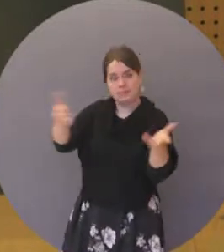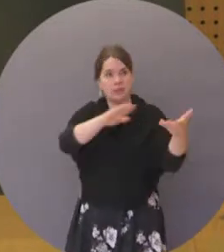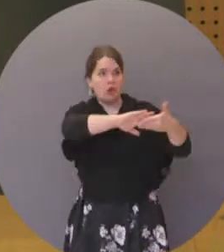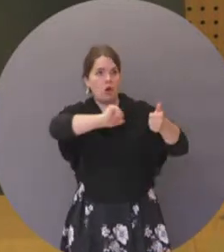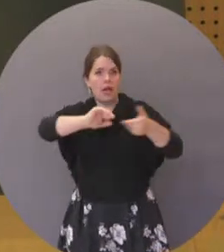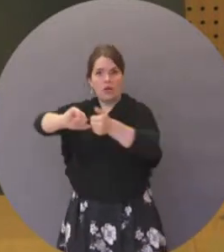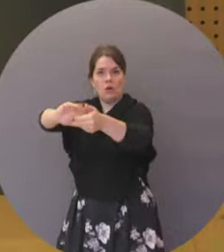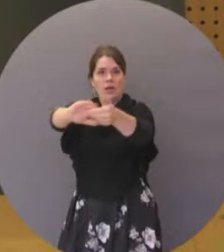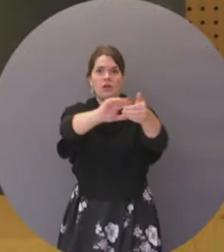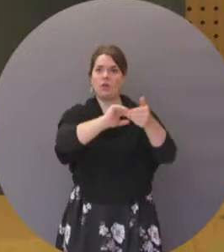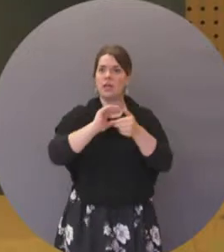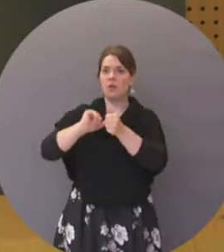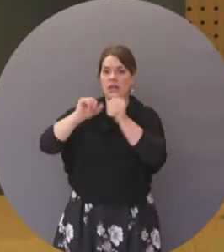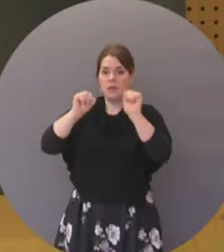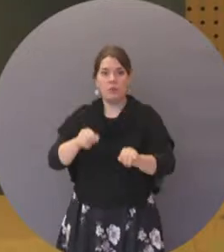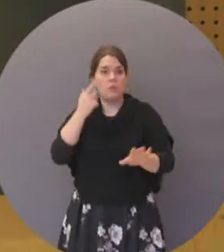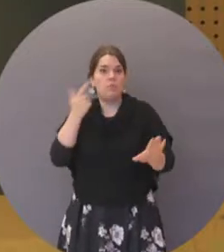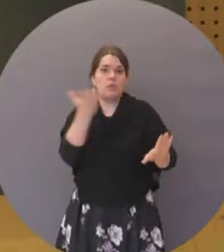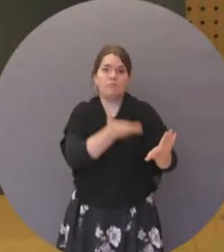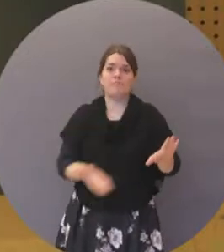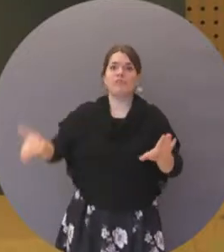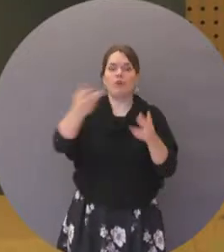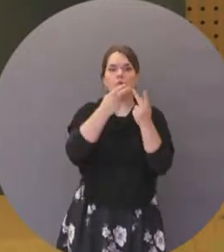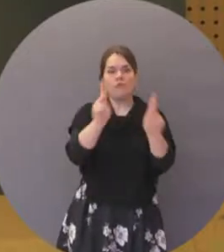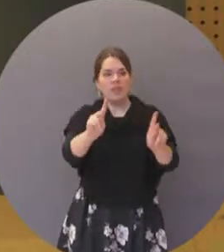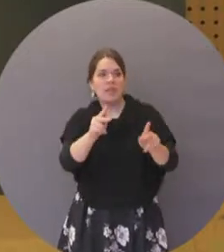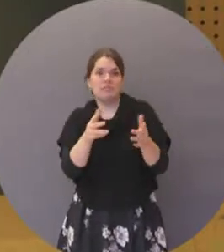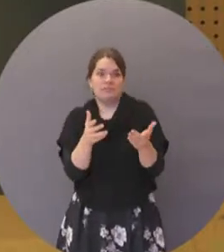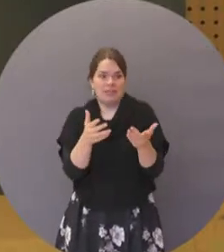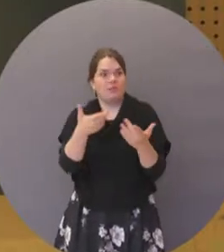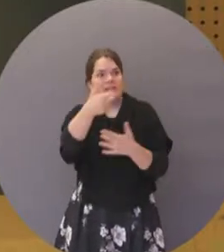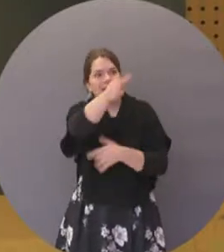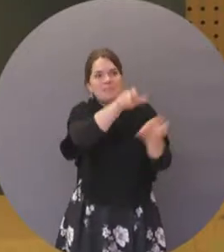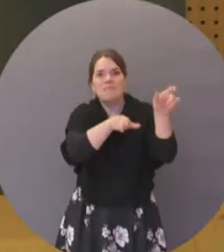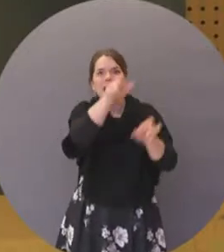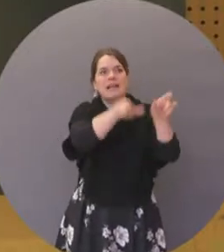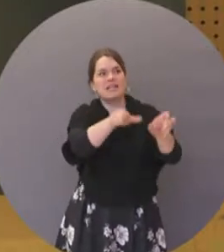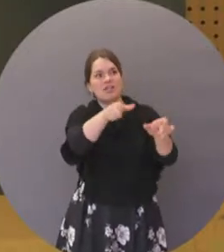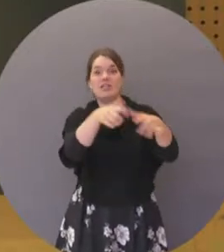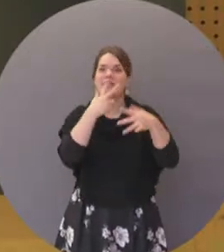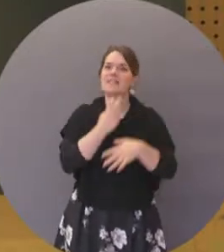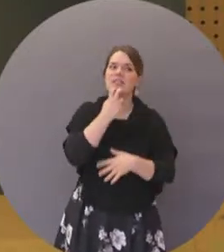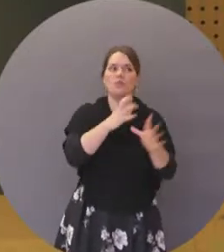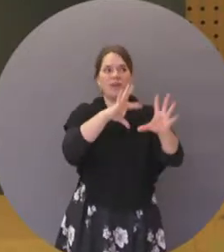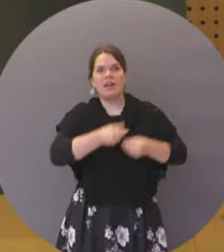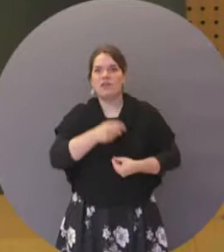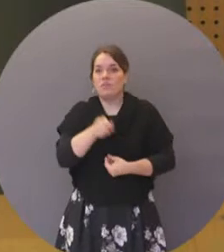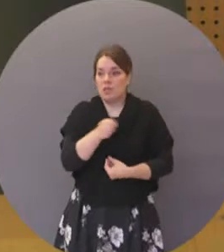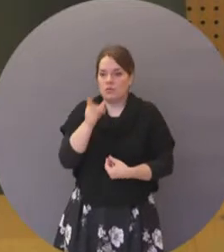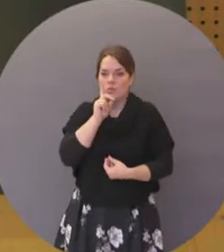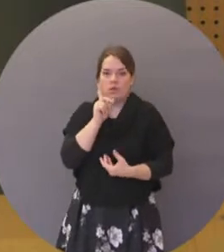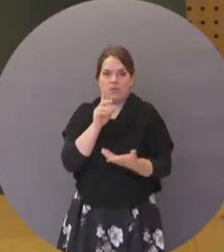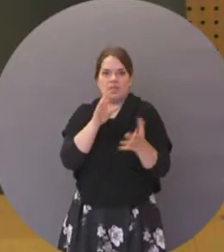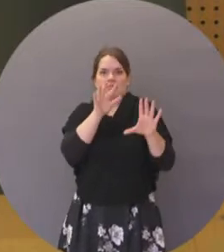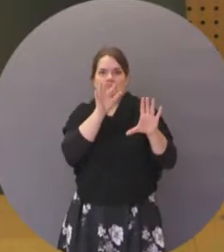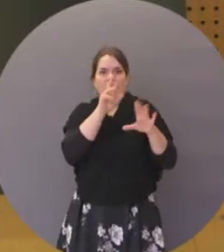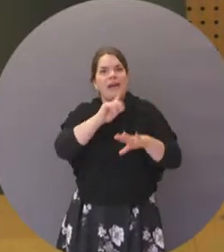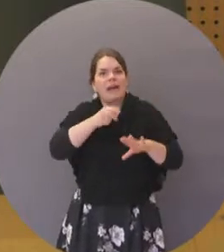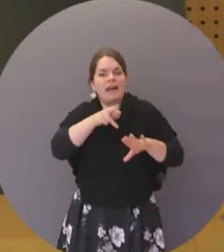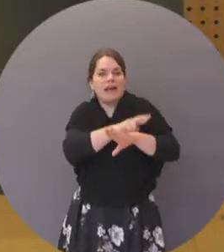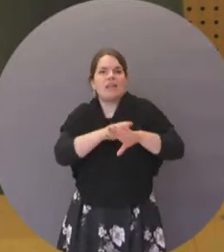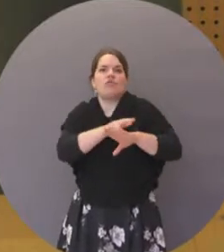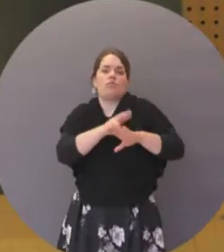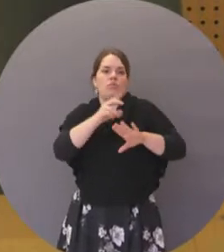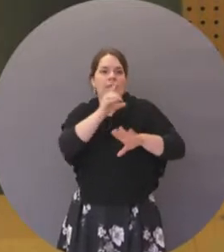de vos communes et de vos administrés puisque elles sont réparties sur l'ensemble de territoires je pense aussi à tous nos collègues